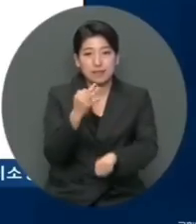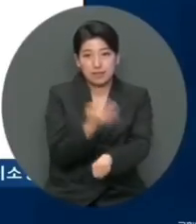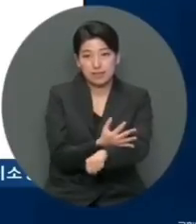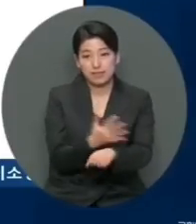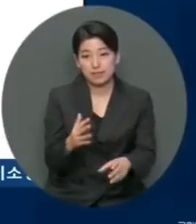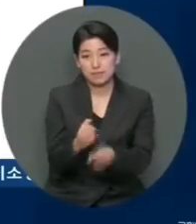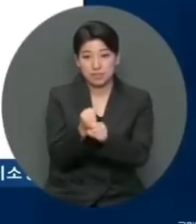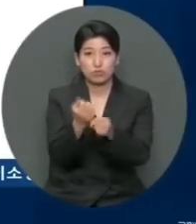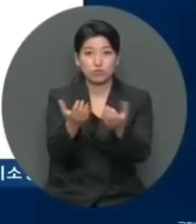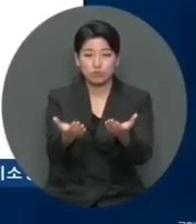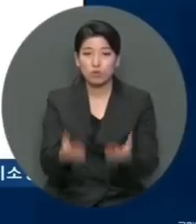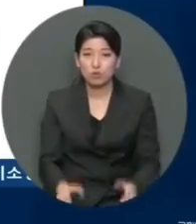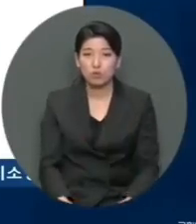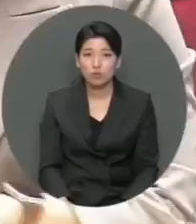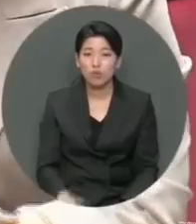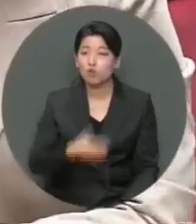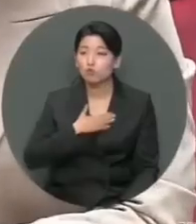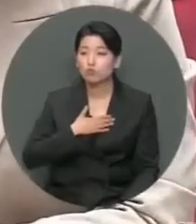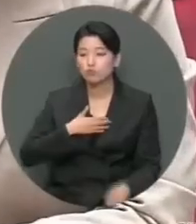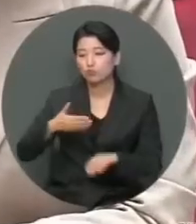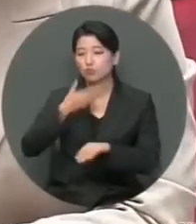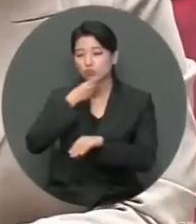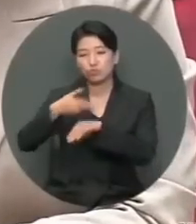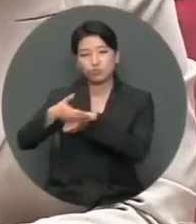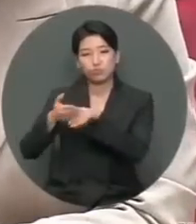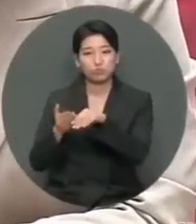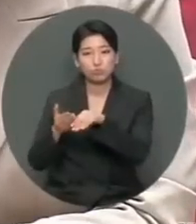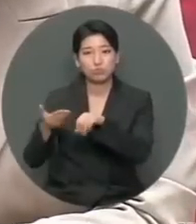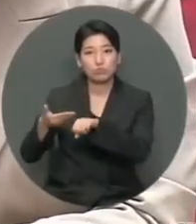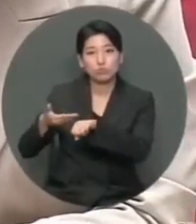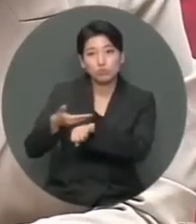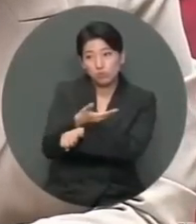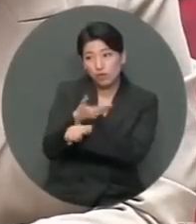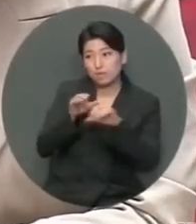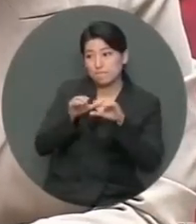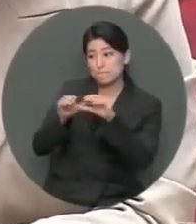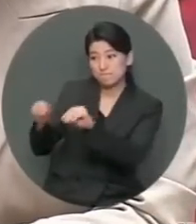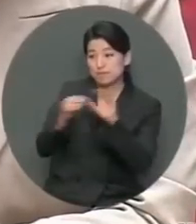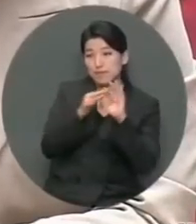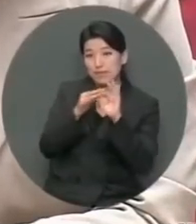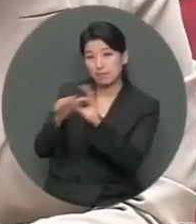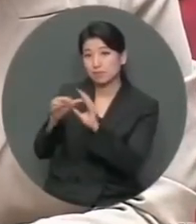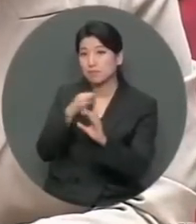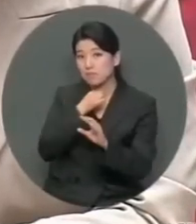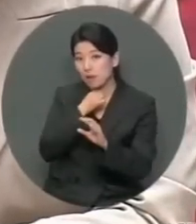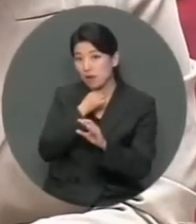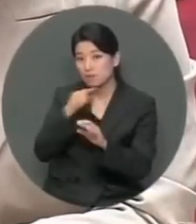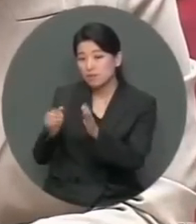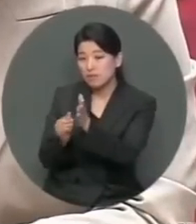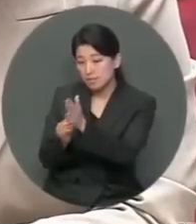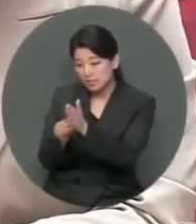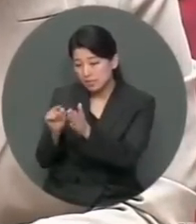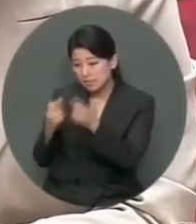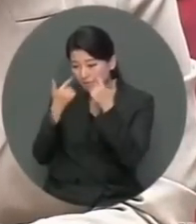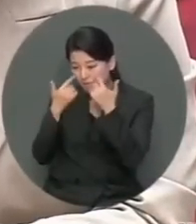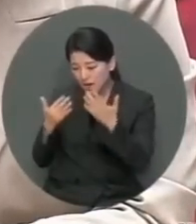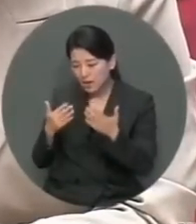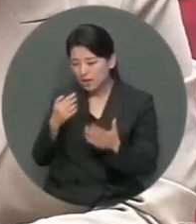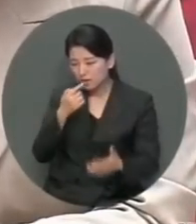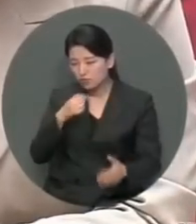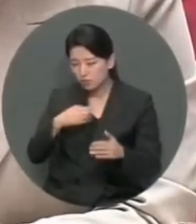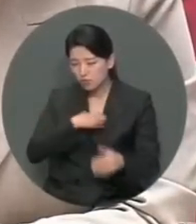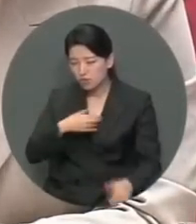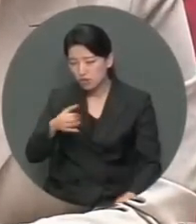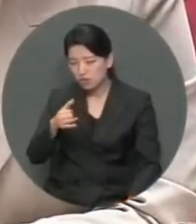말씀드리면은, 그러니까 우리가 후쿠시마산 수입금지 조치를 유지하려고 하면은 그 수산물의 객관성 위험성을 입증하기